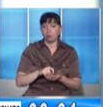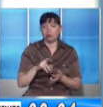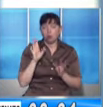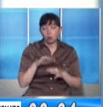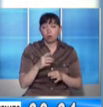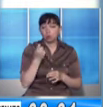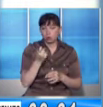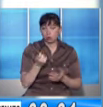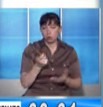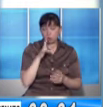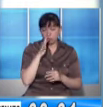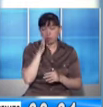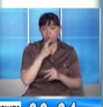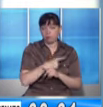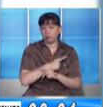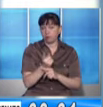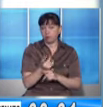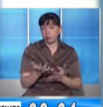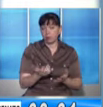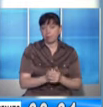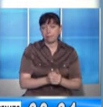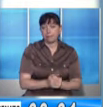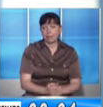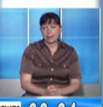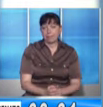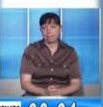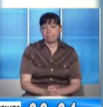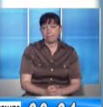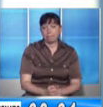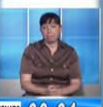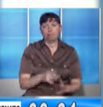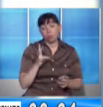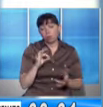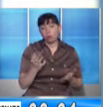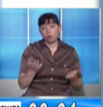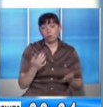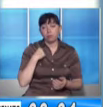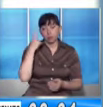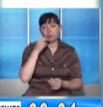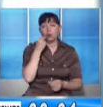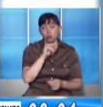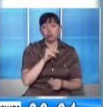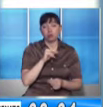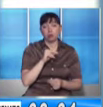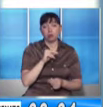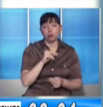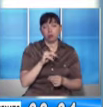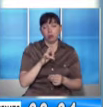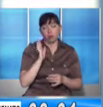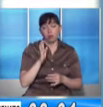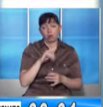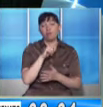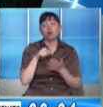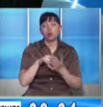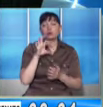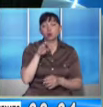la runda de dezbateri. Dar cred că mai bine facem dacă luăm